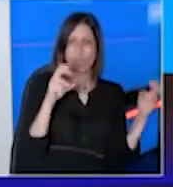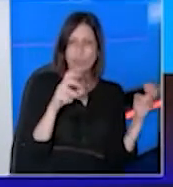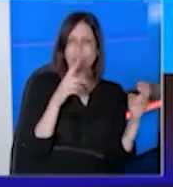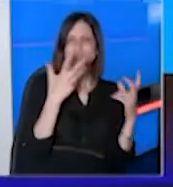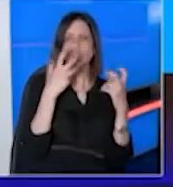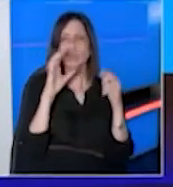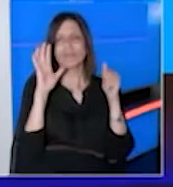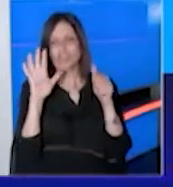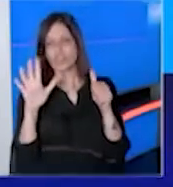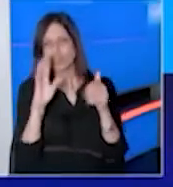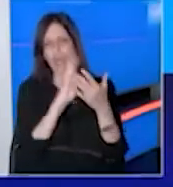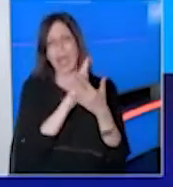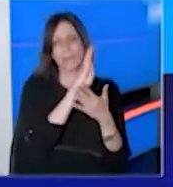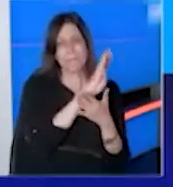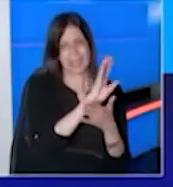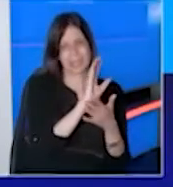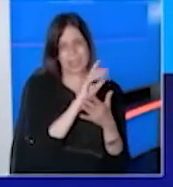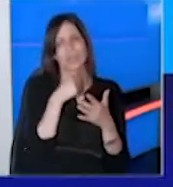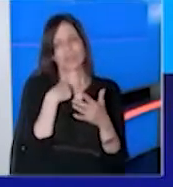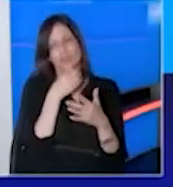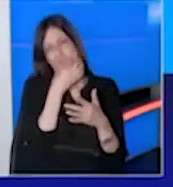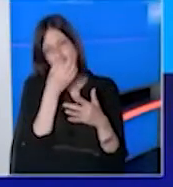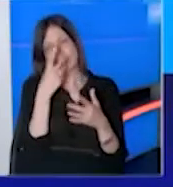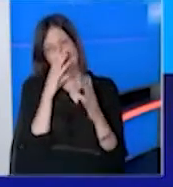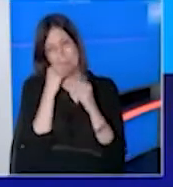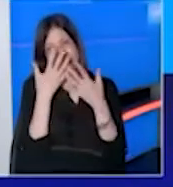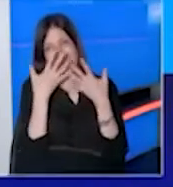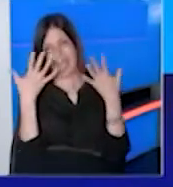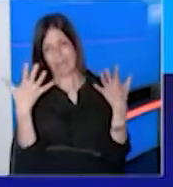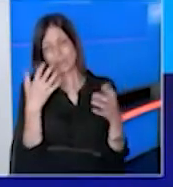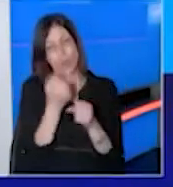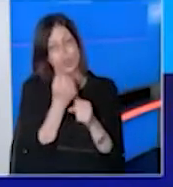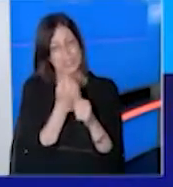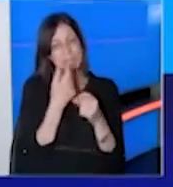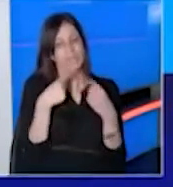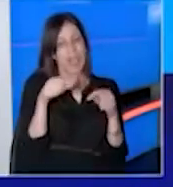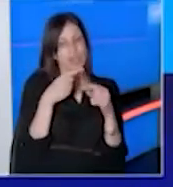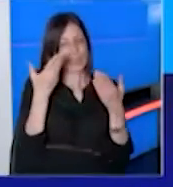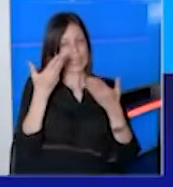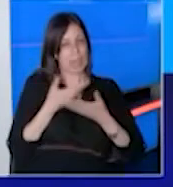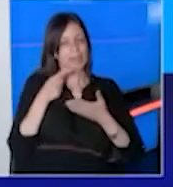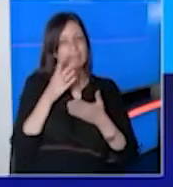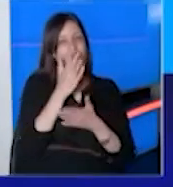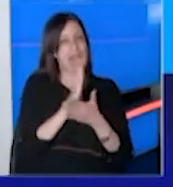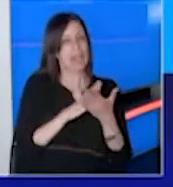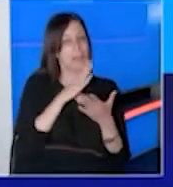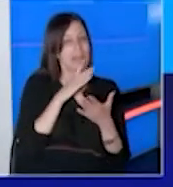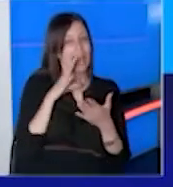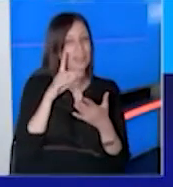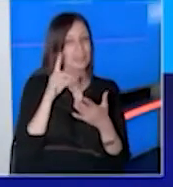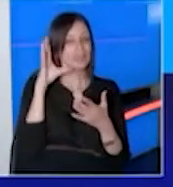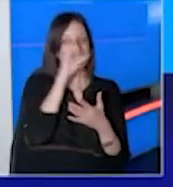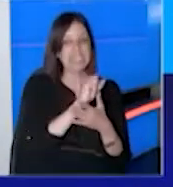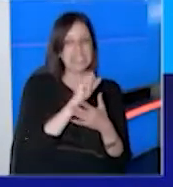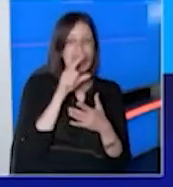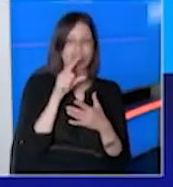86 ל-14. אני שואל שאלה פשוטה, אתם מדברים על הרחבות, הרי אתם עושים ועדות קבלה. וזה חלק מהבעיה בתפיסה הקיבוצית.